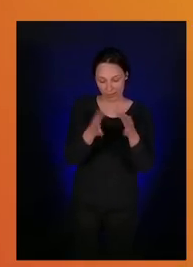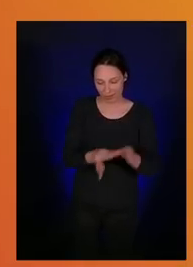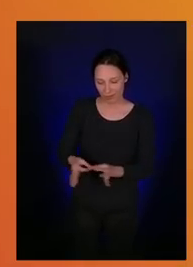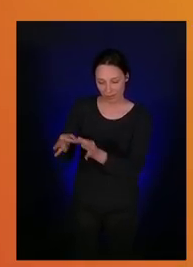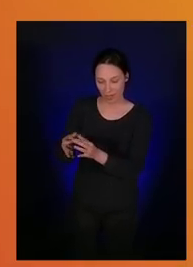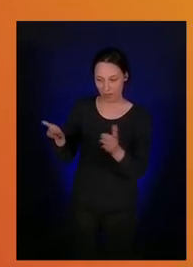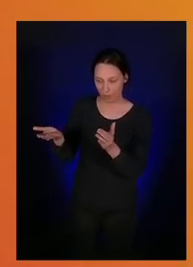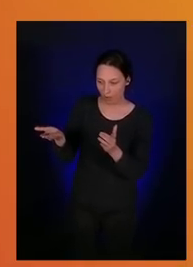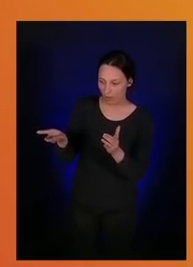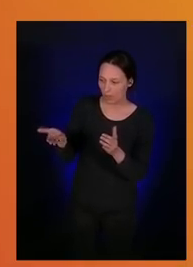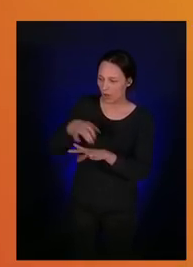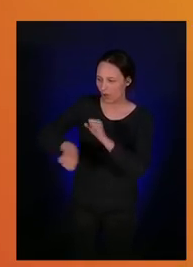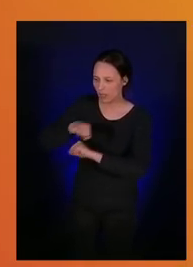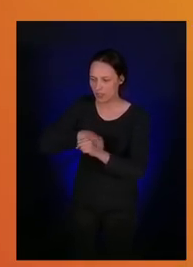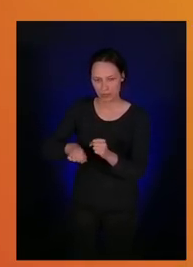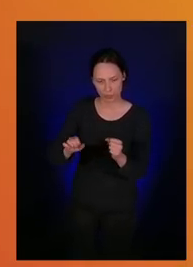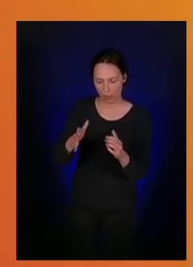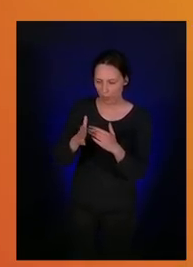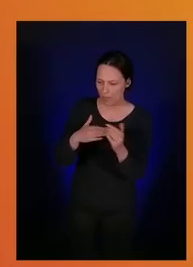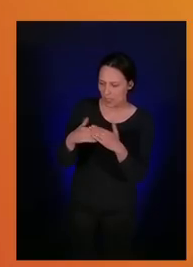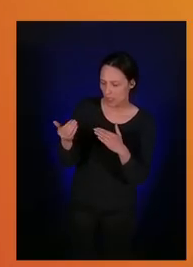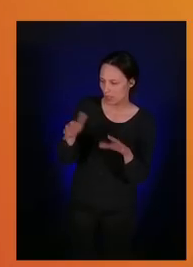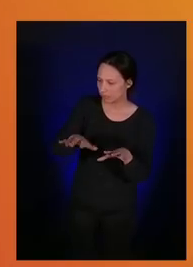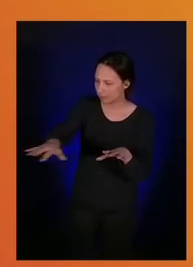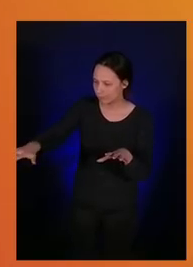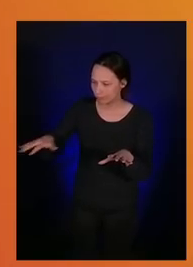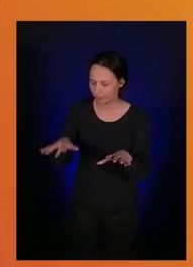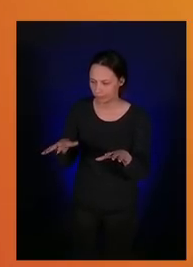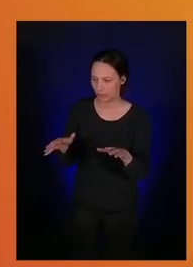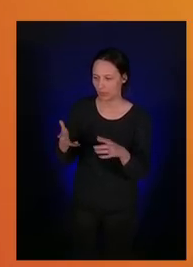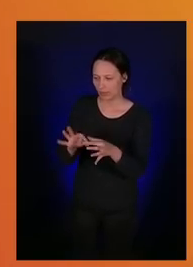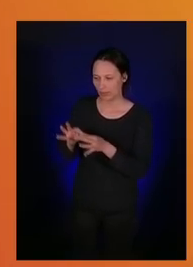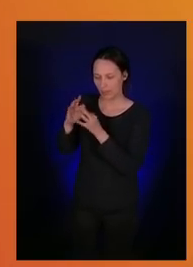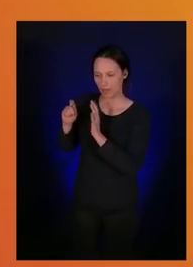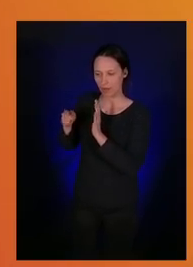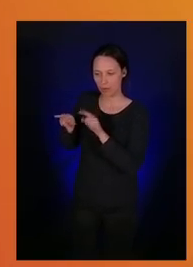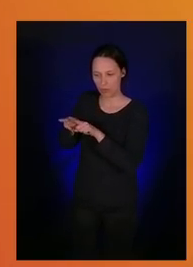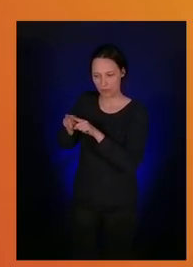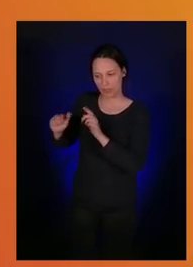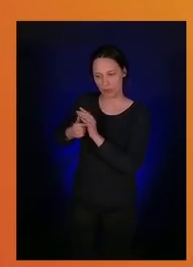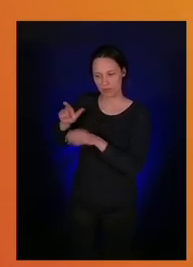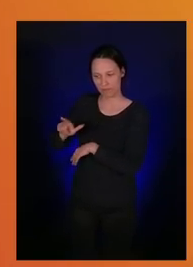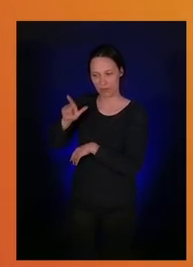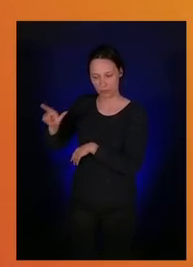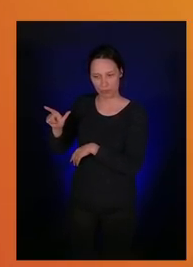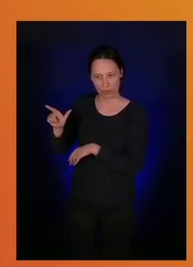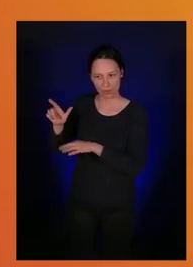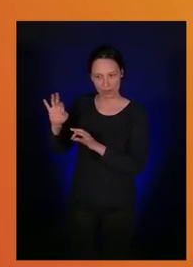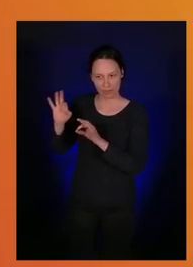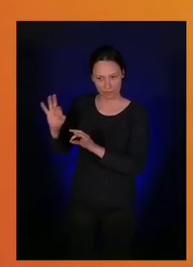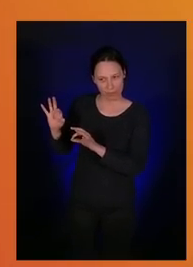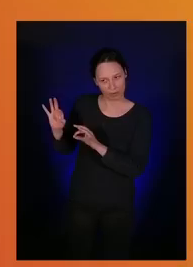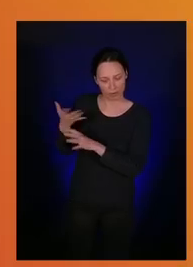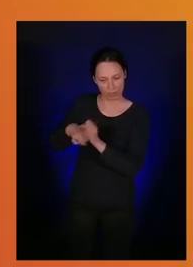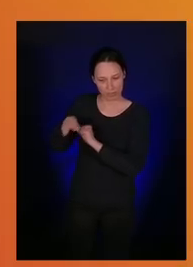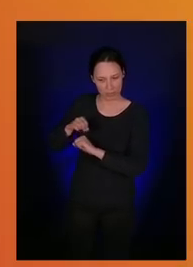des professions en territoire, la tenue en octobre 2022 de la conférence sur les unions locales. En